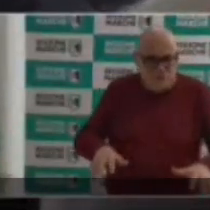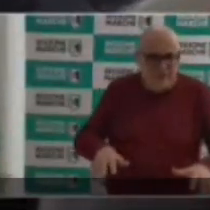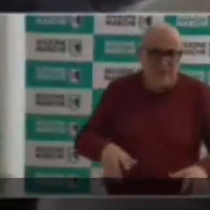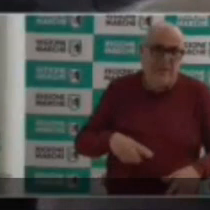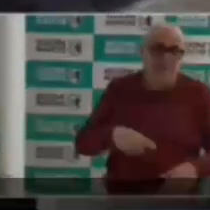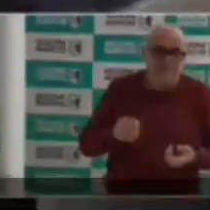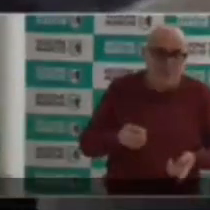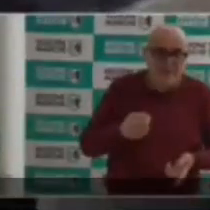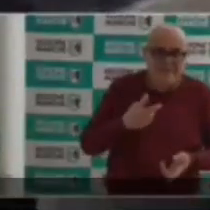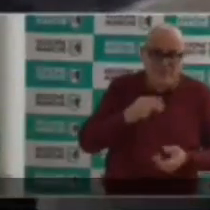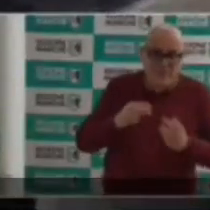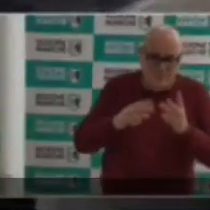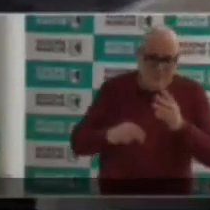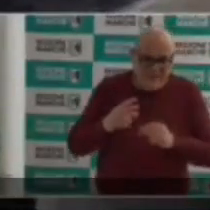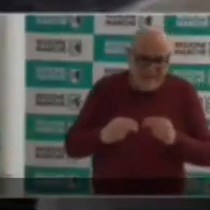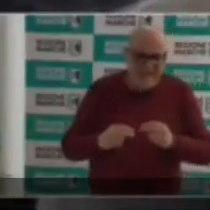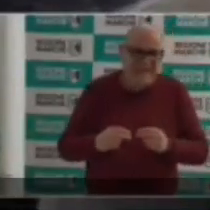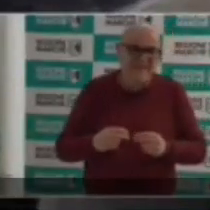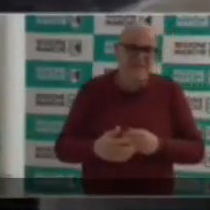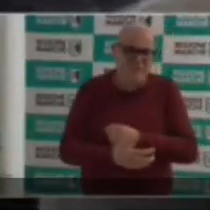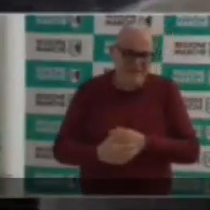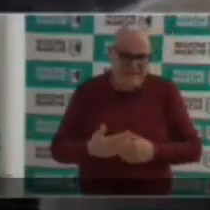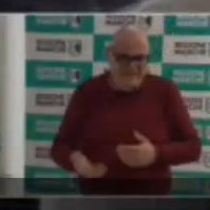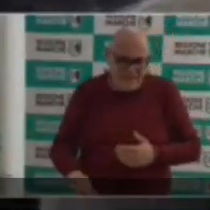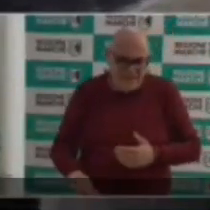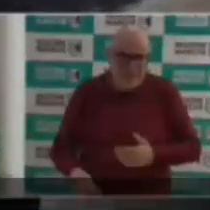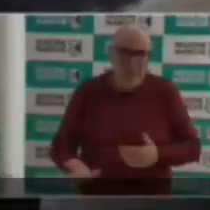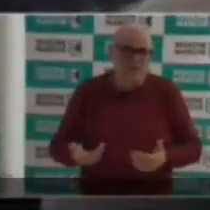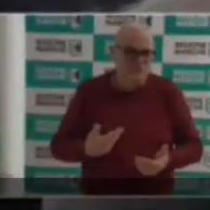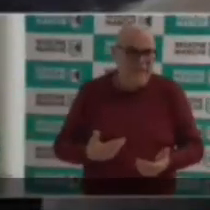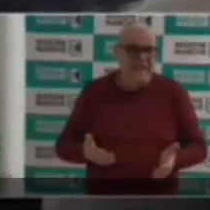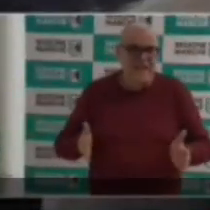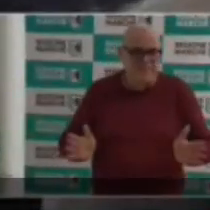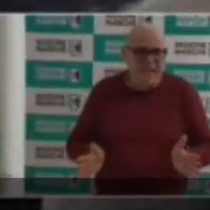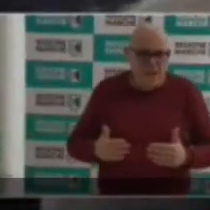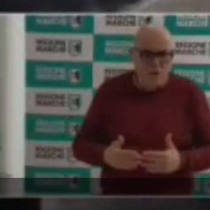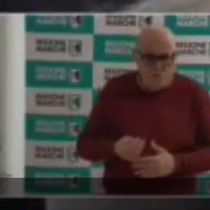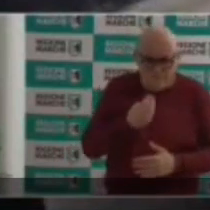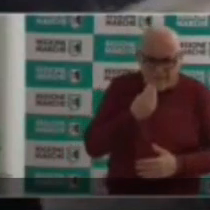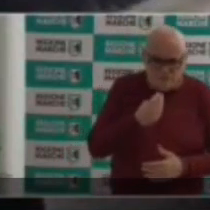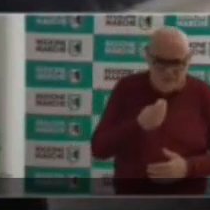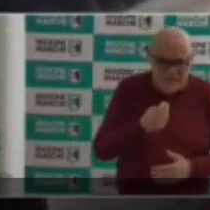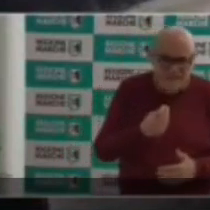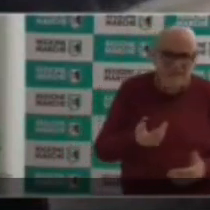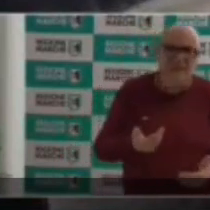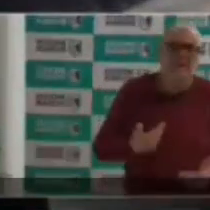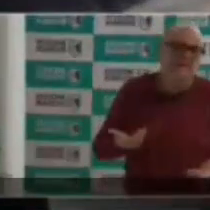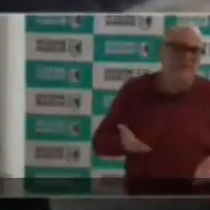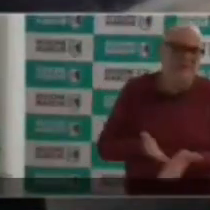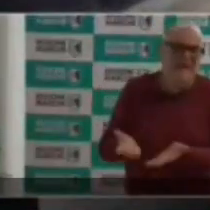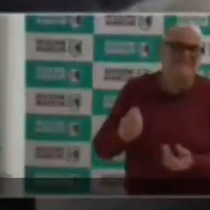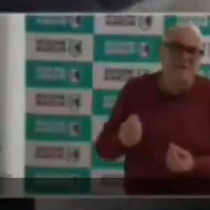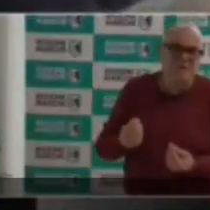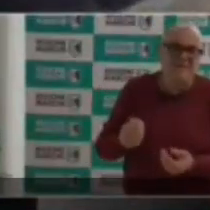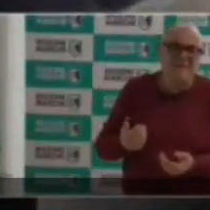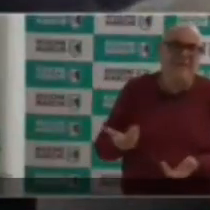estrema, il pacco viveri si riesce a dare attraverso la rete Caritas, attraverso la